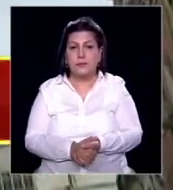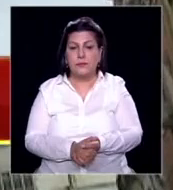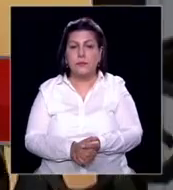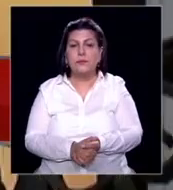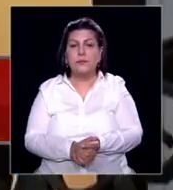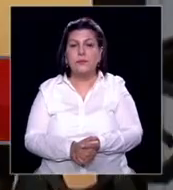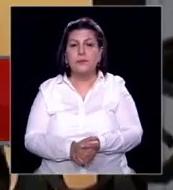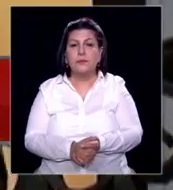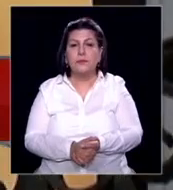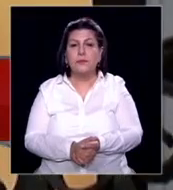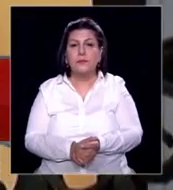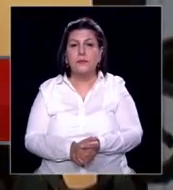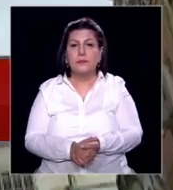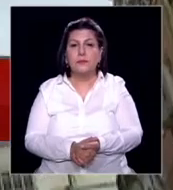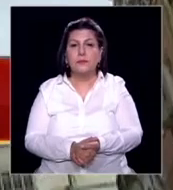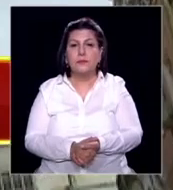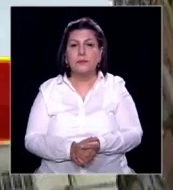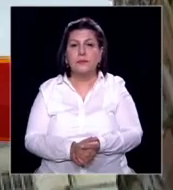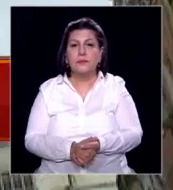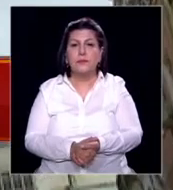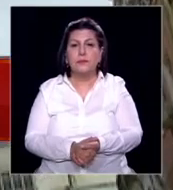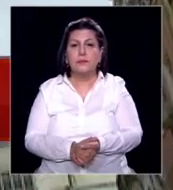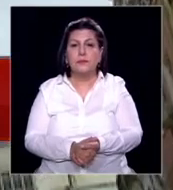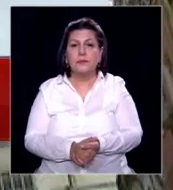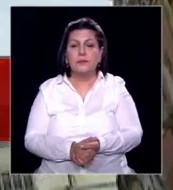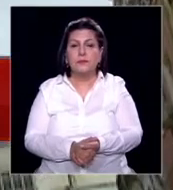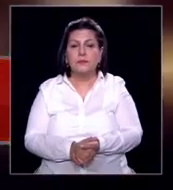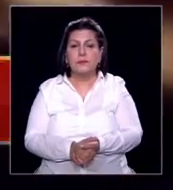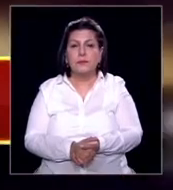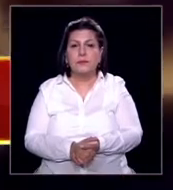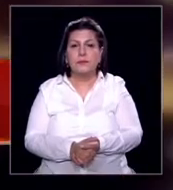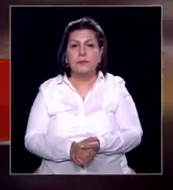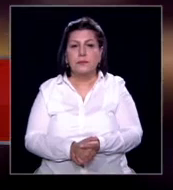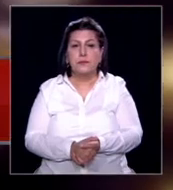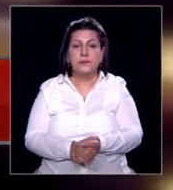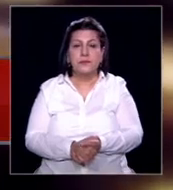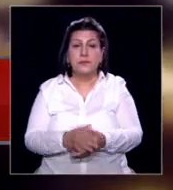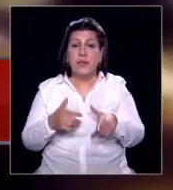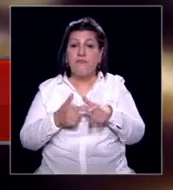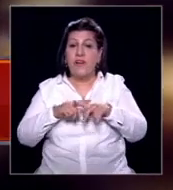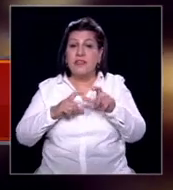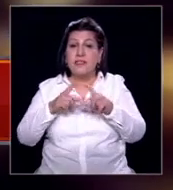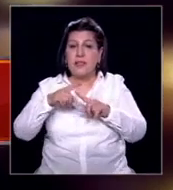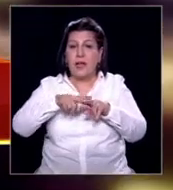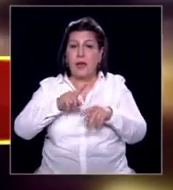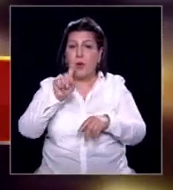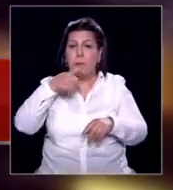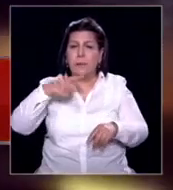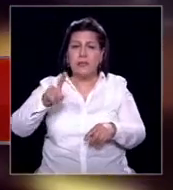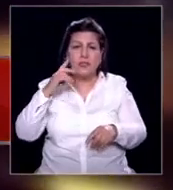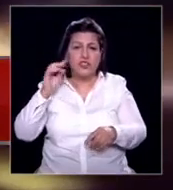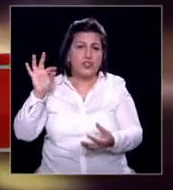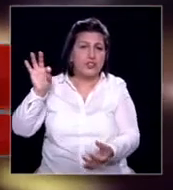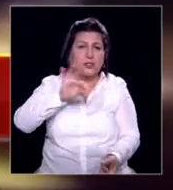can stand it, can't you put me down? Fas'ta on binlerce kişi balkondan toplu